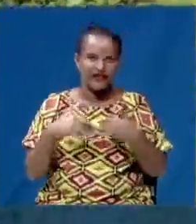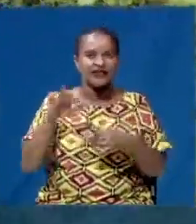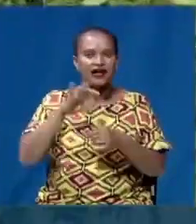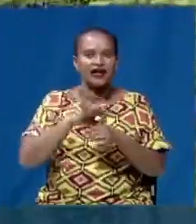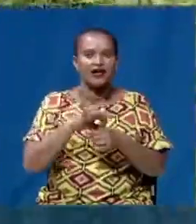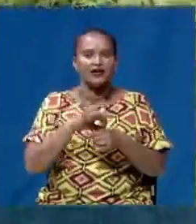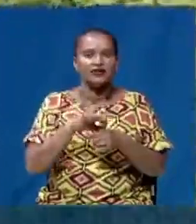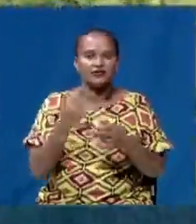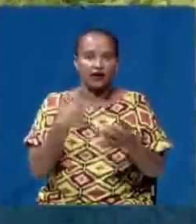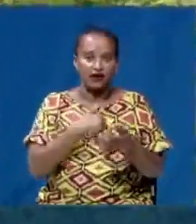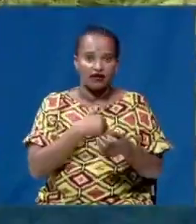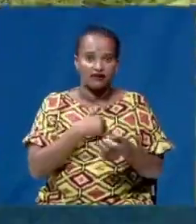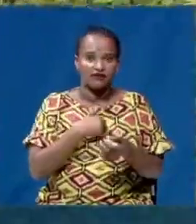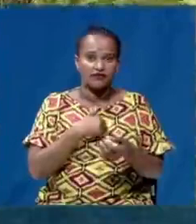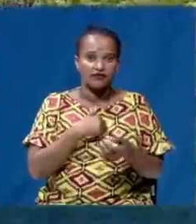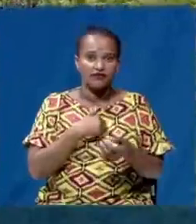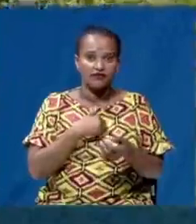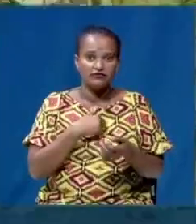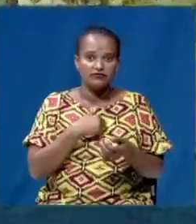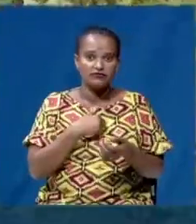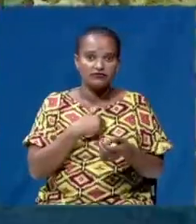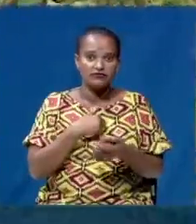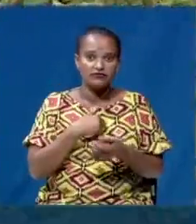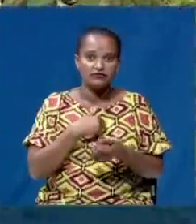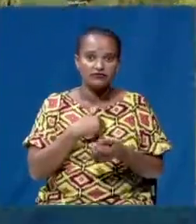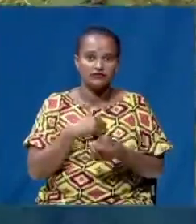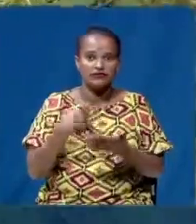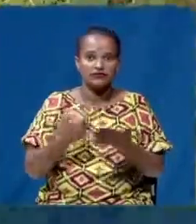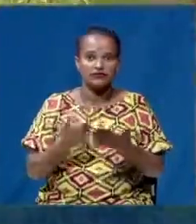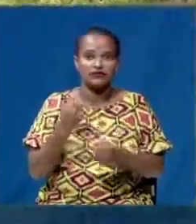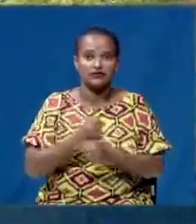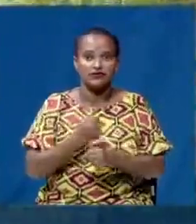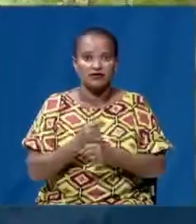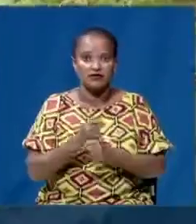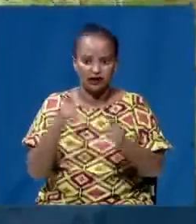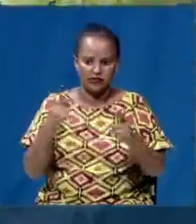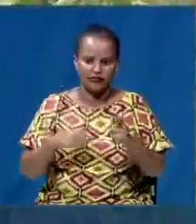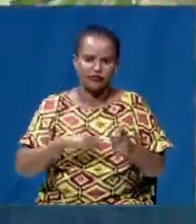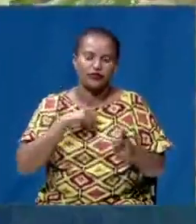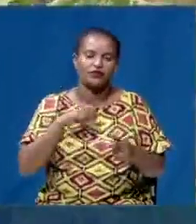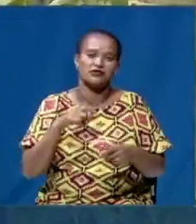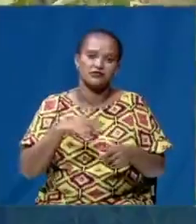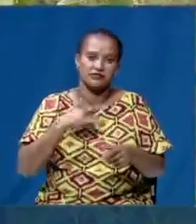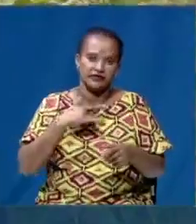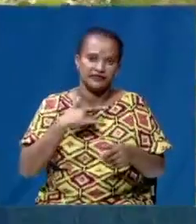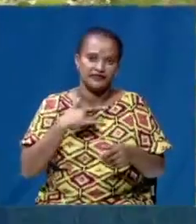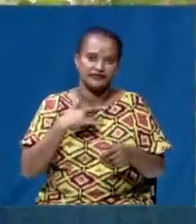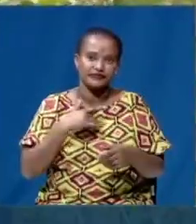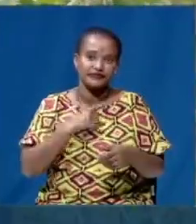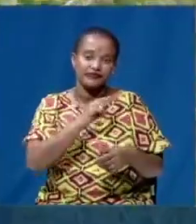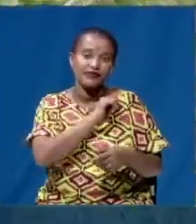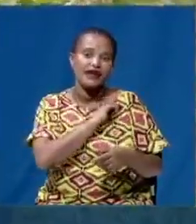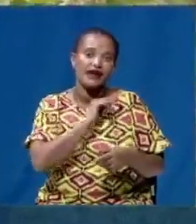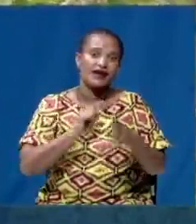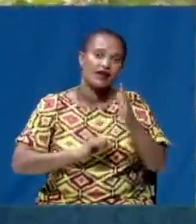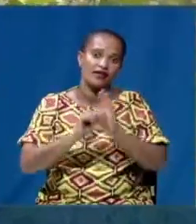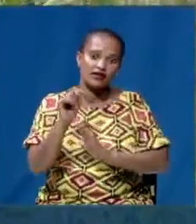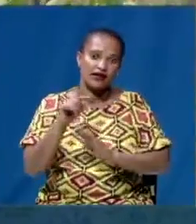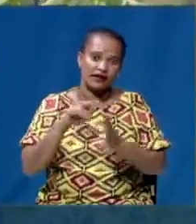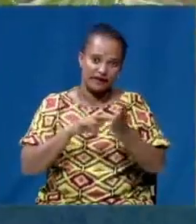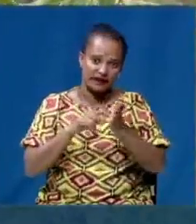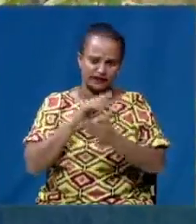እዚ ንኣና ያው ኣጎንቲ ህዝቢ ትግራይ ኮይና ንሰርሕ ያው ብዓብዪ ሓበን ንገብረና እዩ። ተጋዳላይ ትግራይ ማለት ኣብ